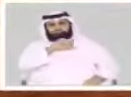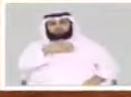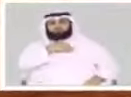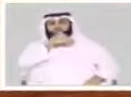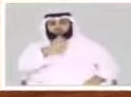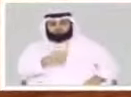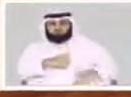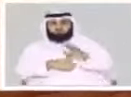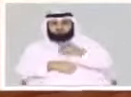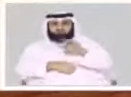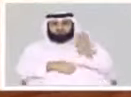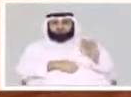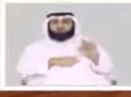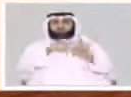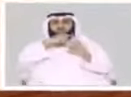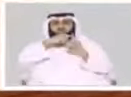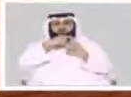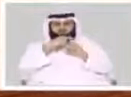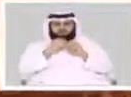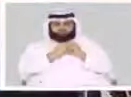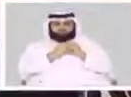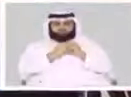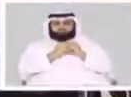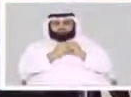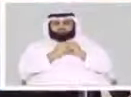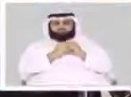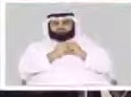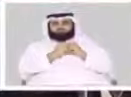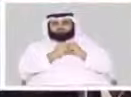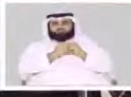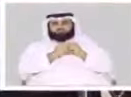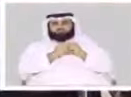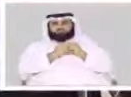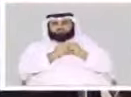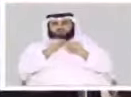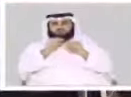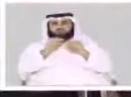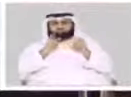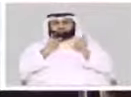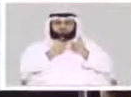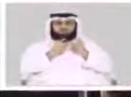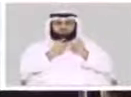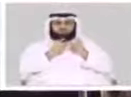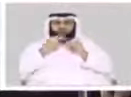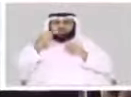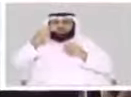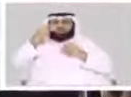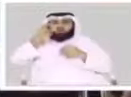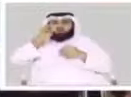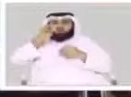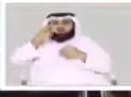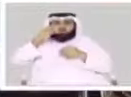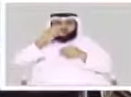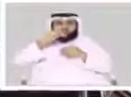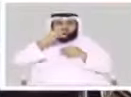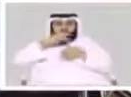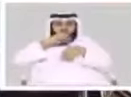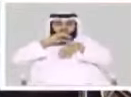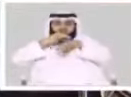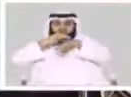آمن ومنهم من كفر. هذا جزء شيخ عيسى، هذا جزء من العهد، وهو العهد الذي بين العبد